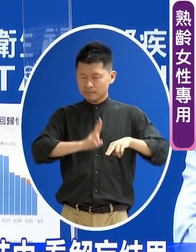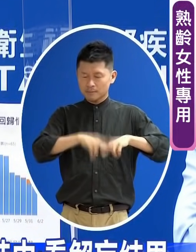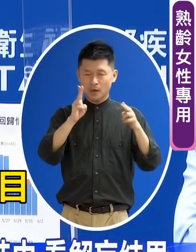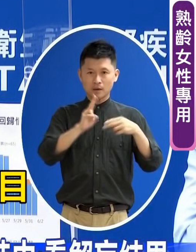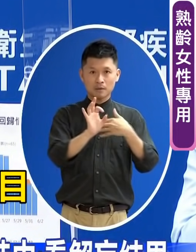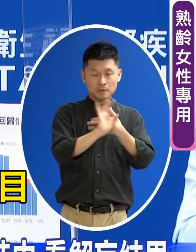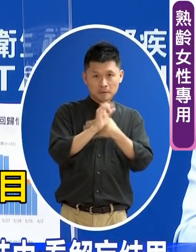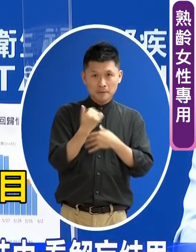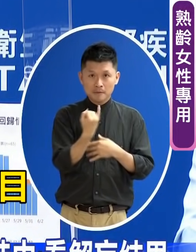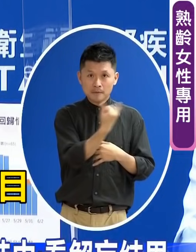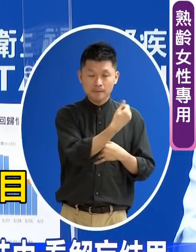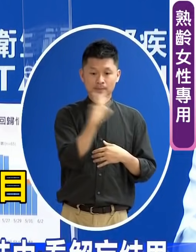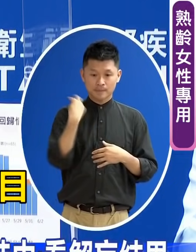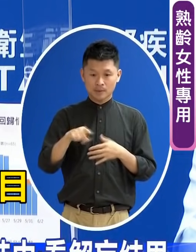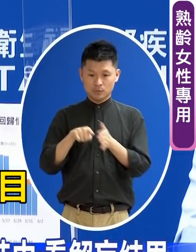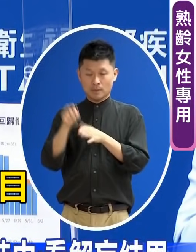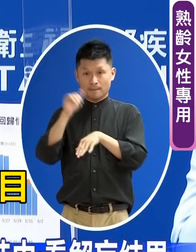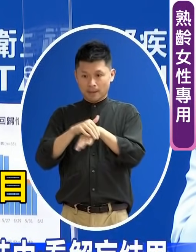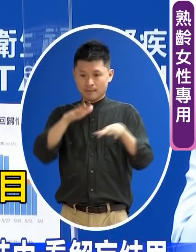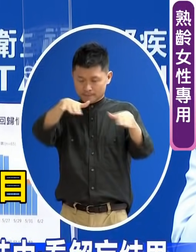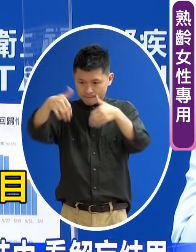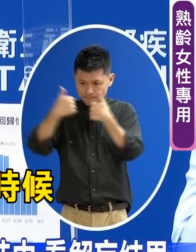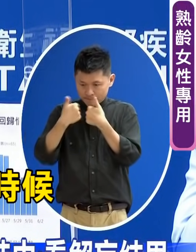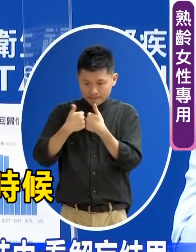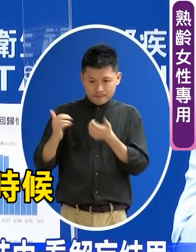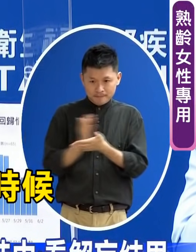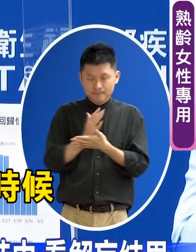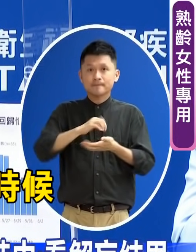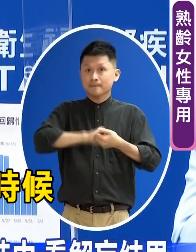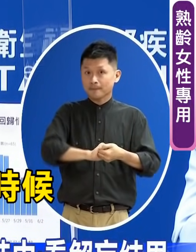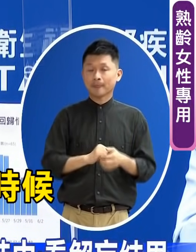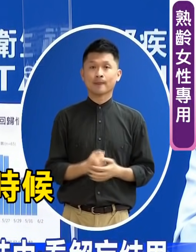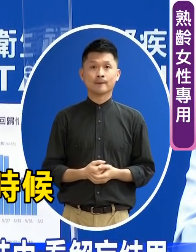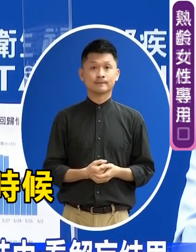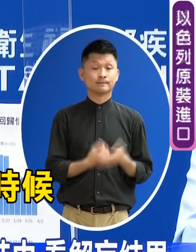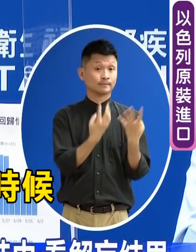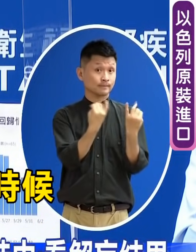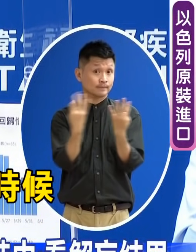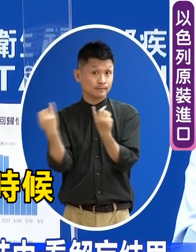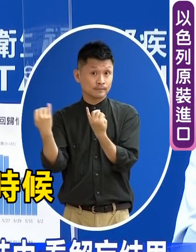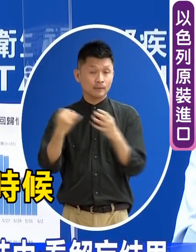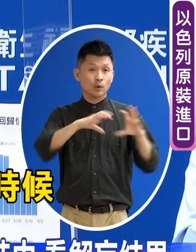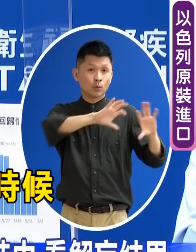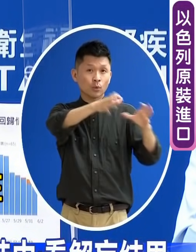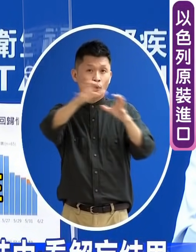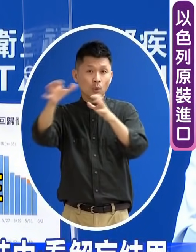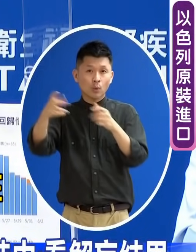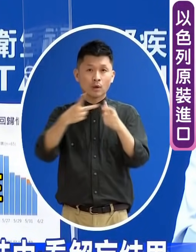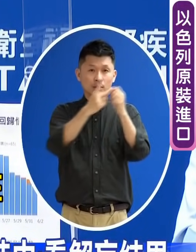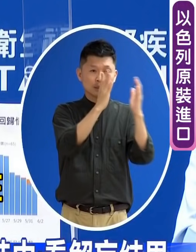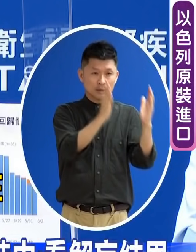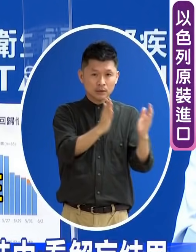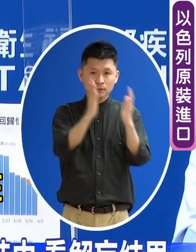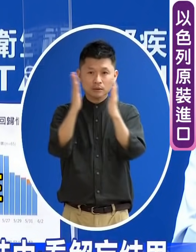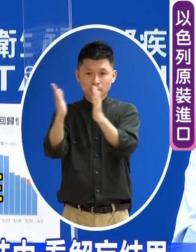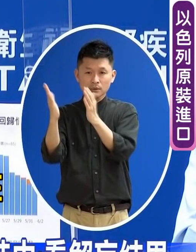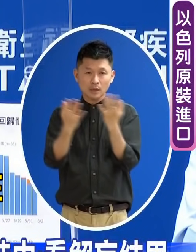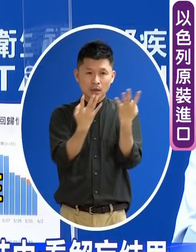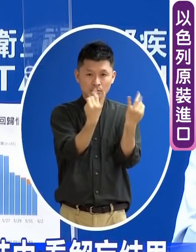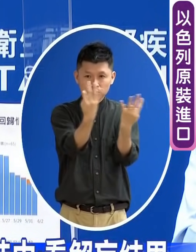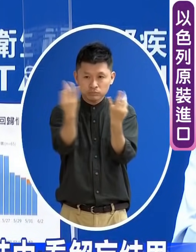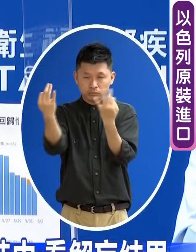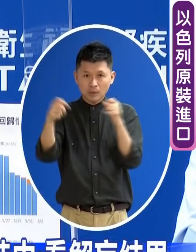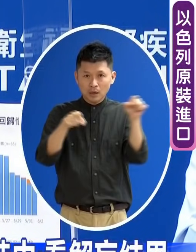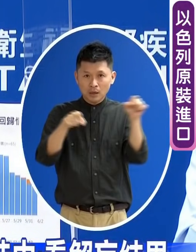决定。好，那相关的书目，我们这些书目，每一个国家这个第二期的时候都会收有不同的计划